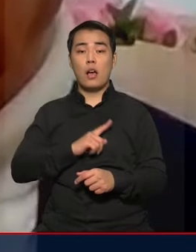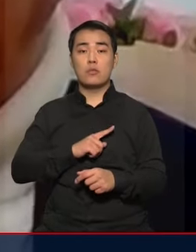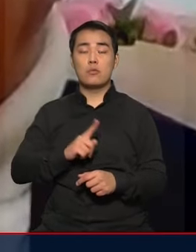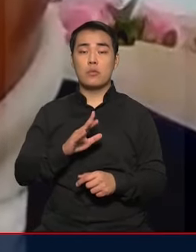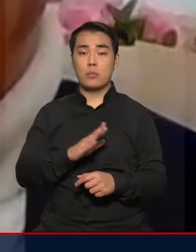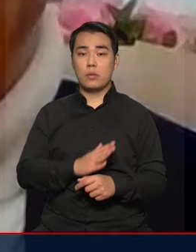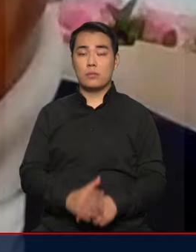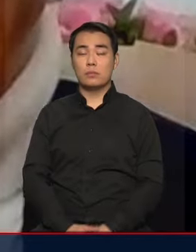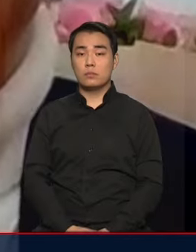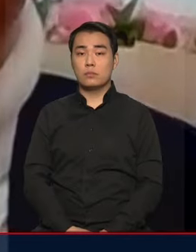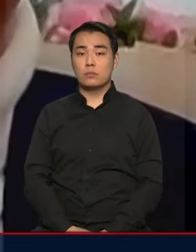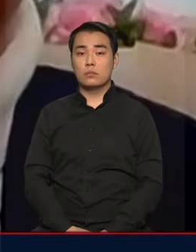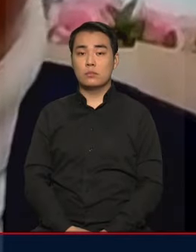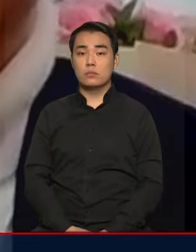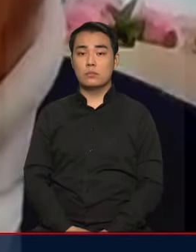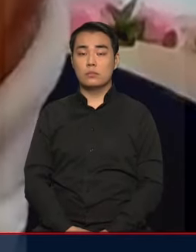ма?